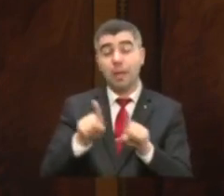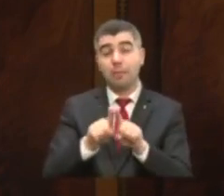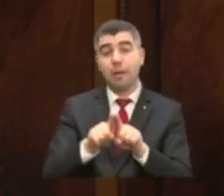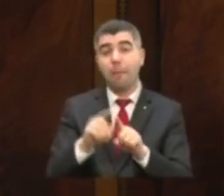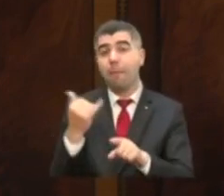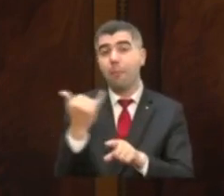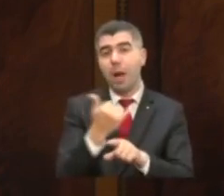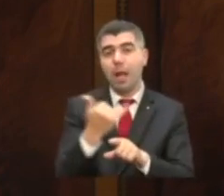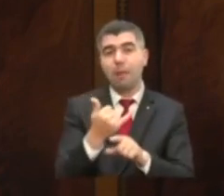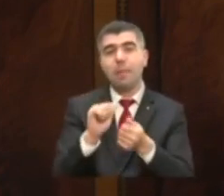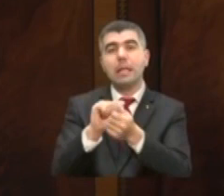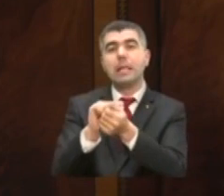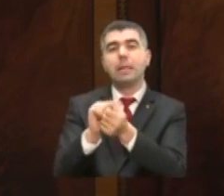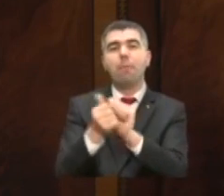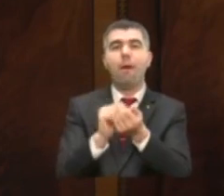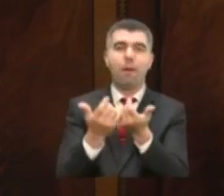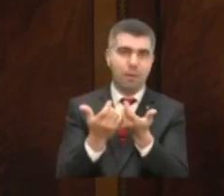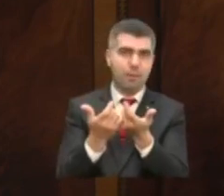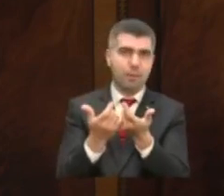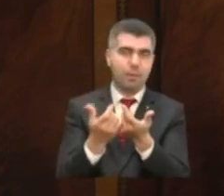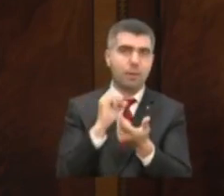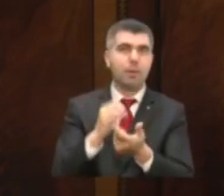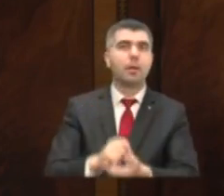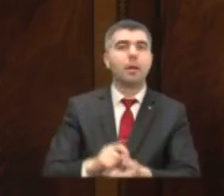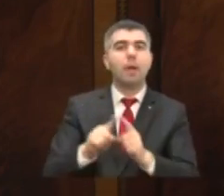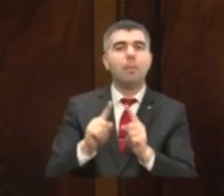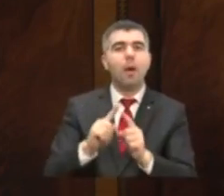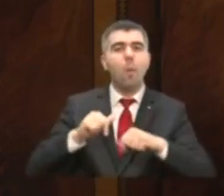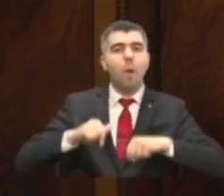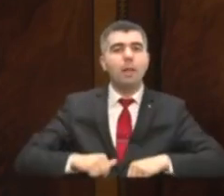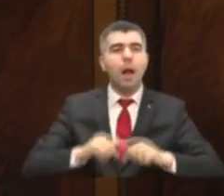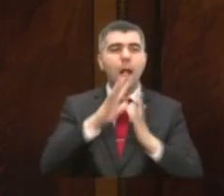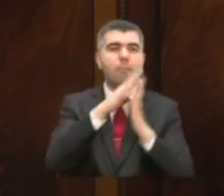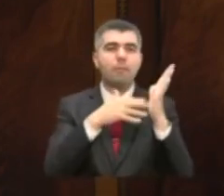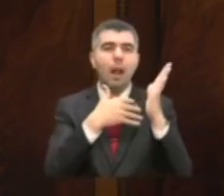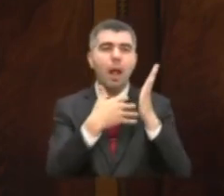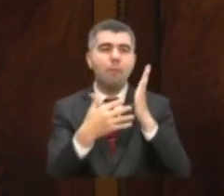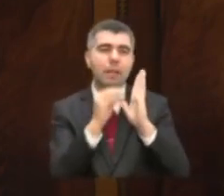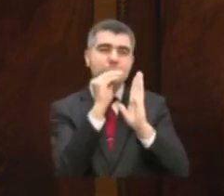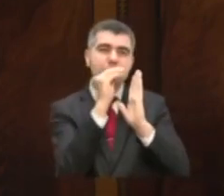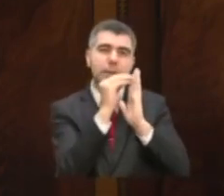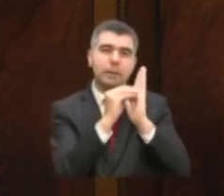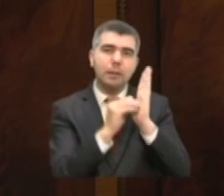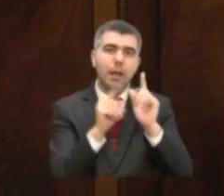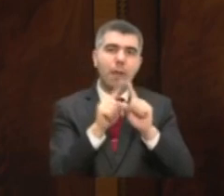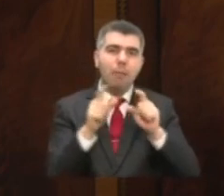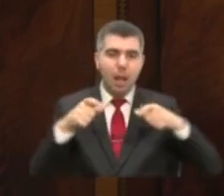أن الوزارة المعنية درت واحد البرنامج لتلبية الخصائص الكبير في ملاعب